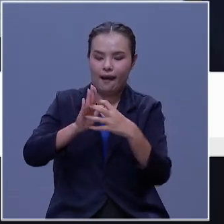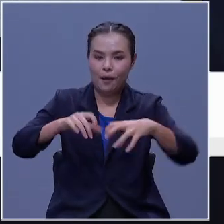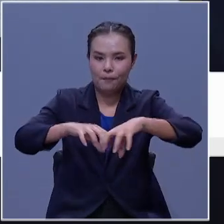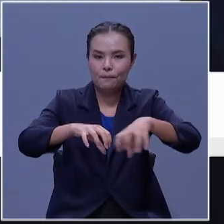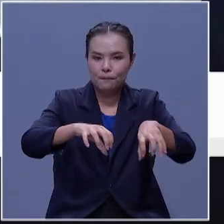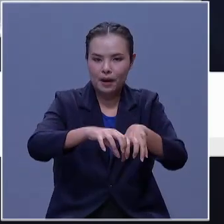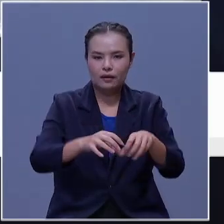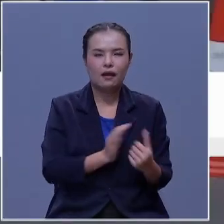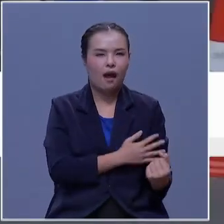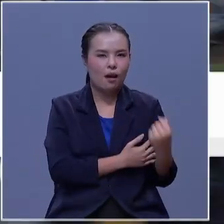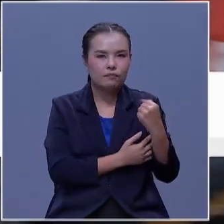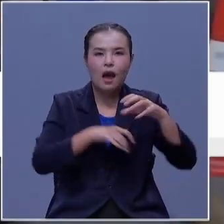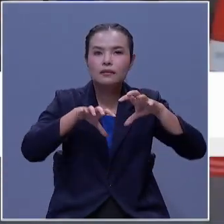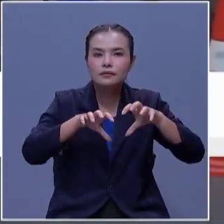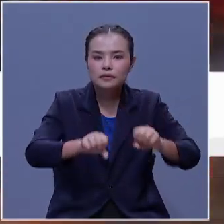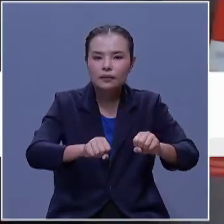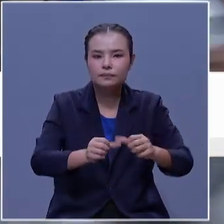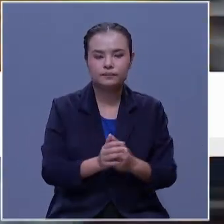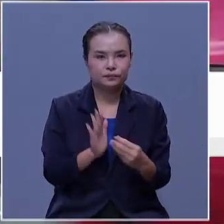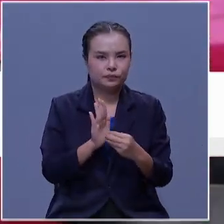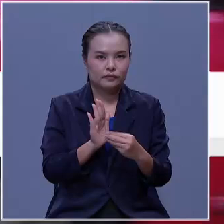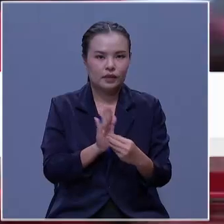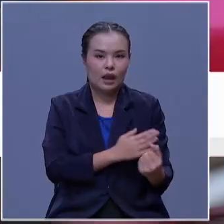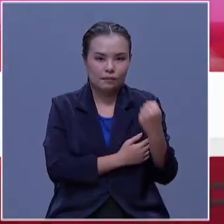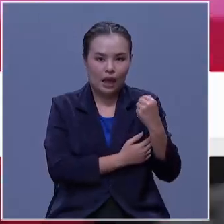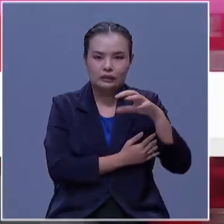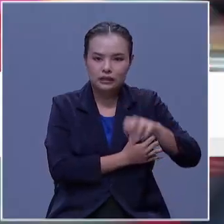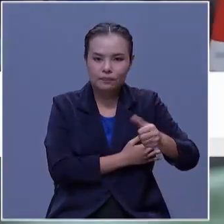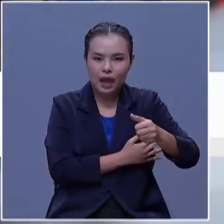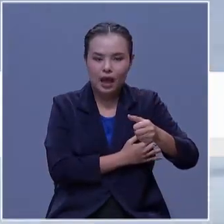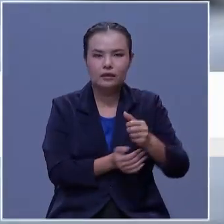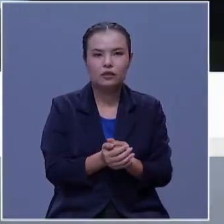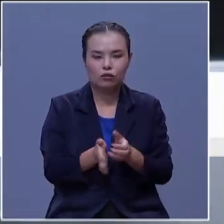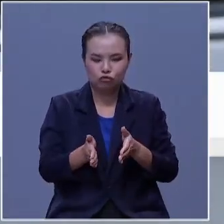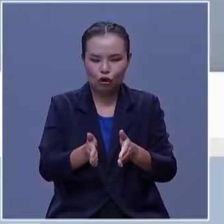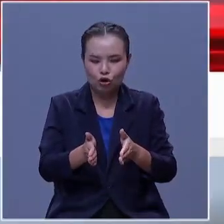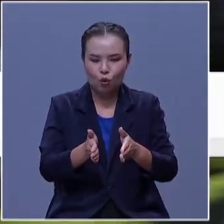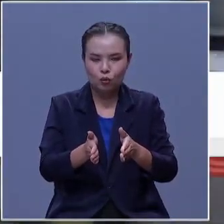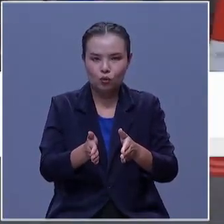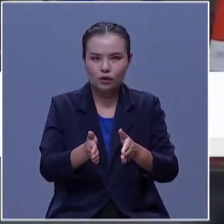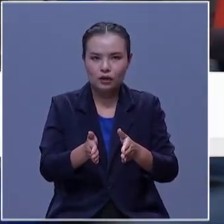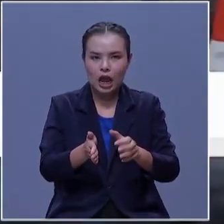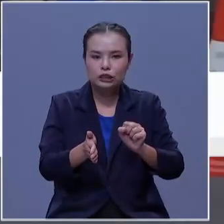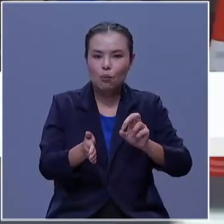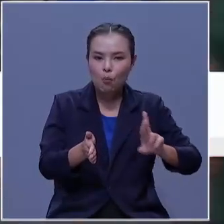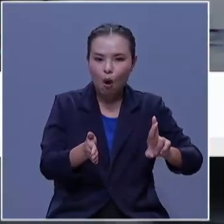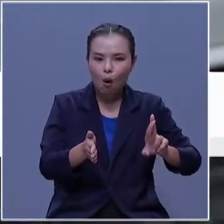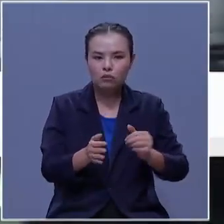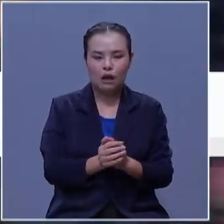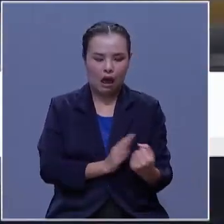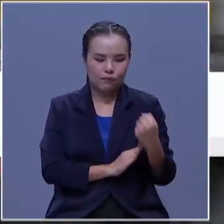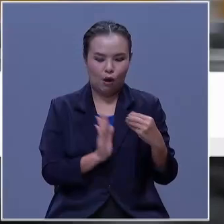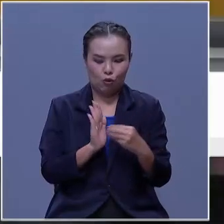ส่วนของอำนาจในการจับกุมนะครับทางกทม.มีอำนาจจับกุมแค่ถนนสายรองซึ่งอยู่ในอำนาจของกทม.เท่านั้น